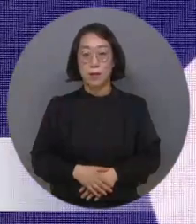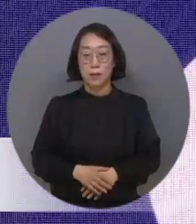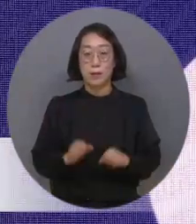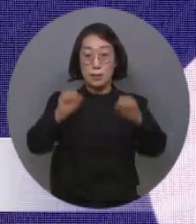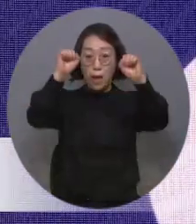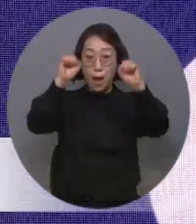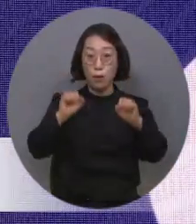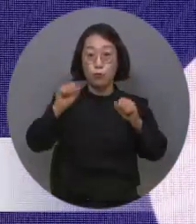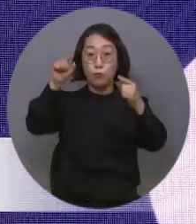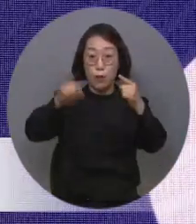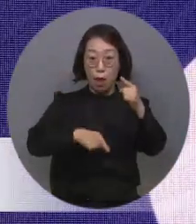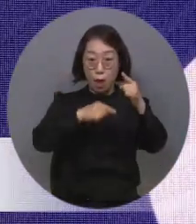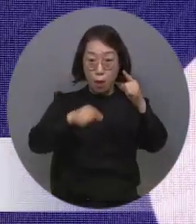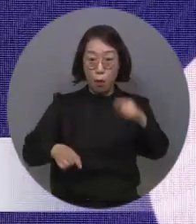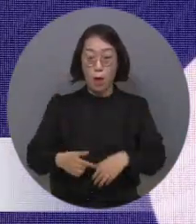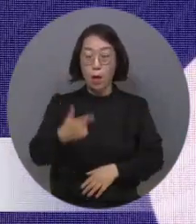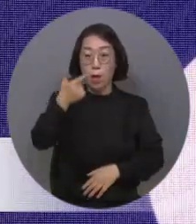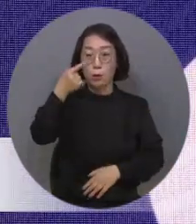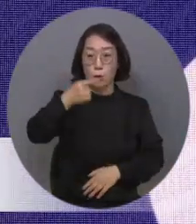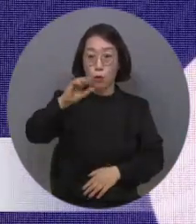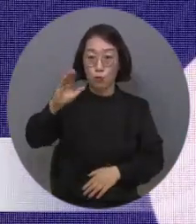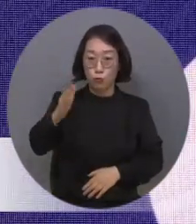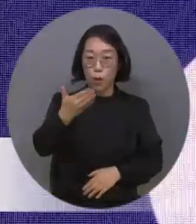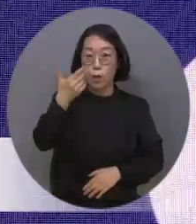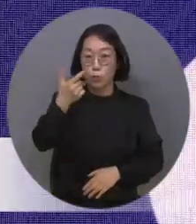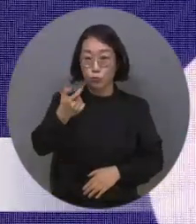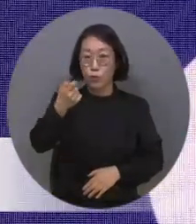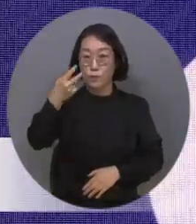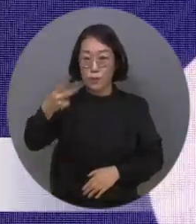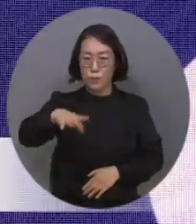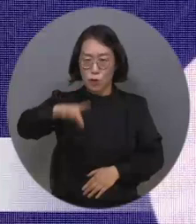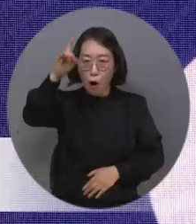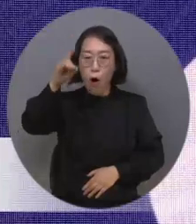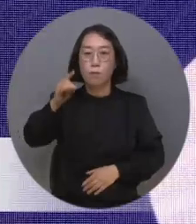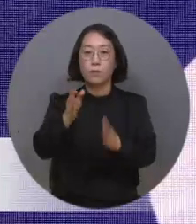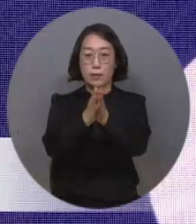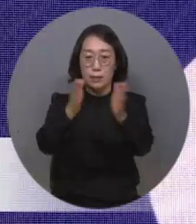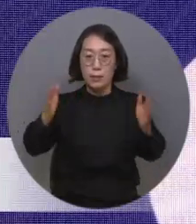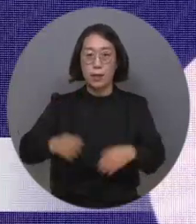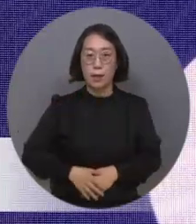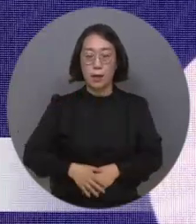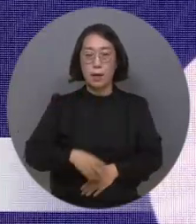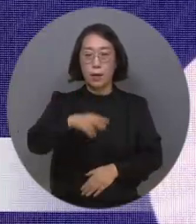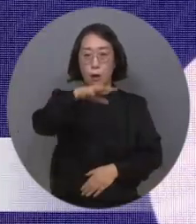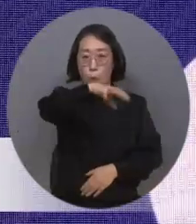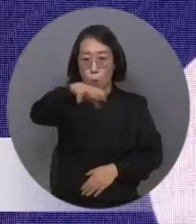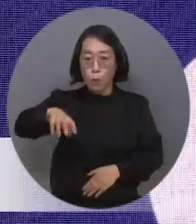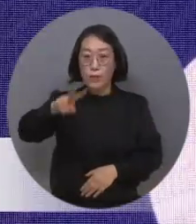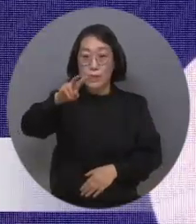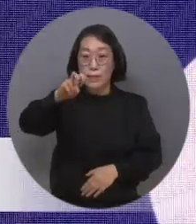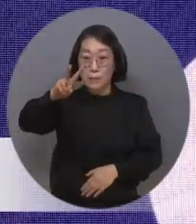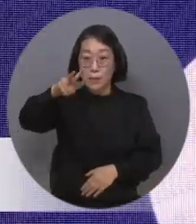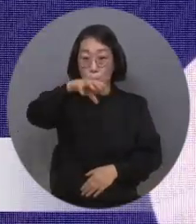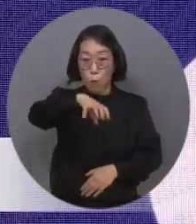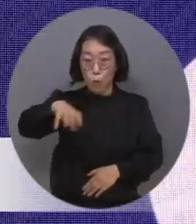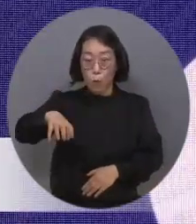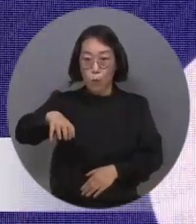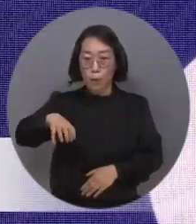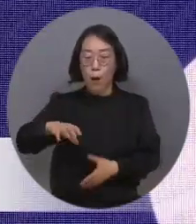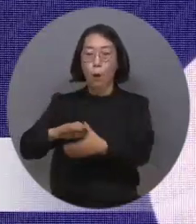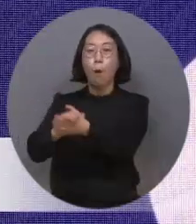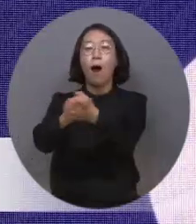1962년부터 개최가 돼서 22개 시도민의 화합 및